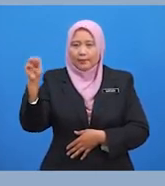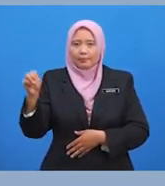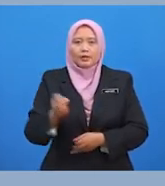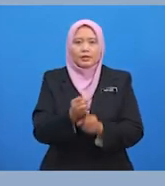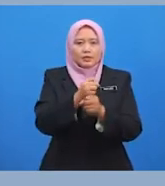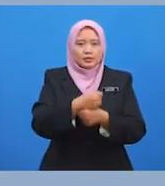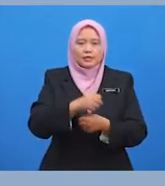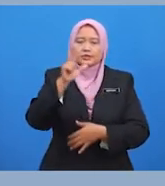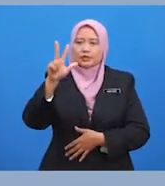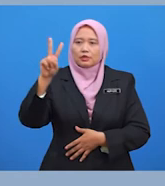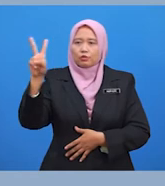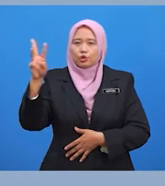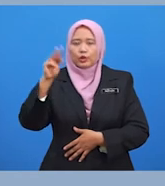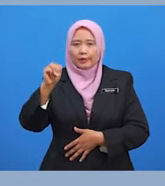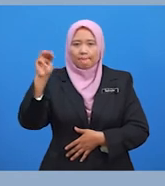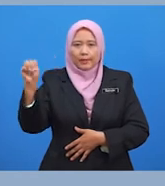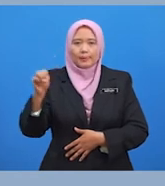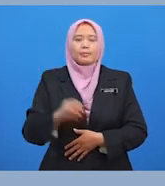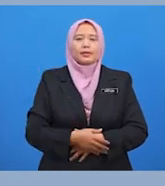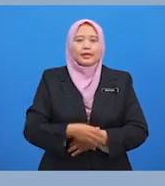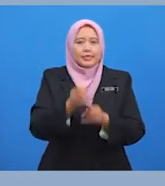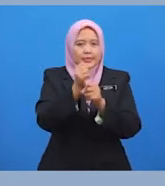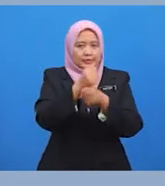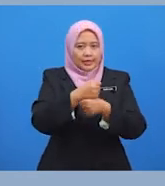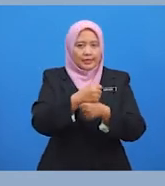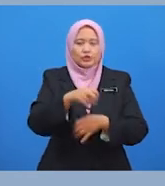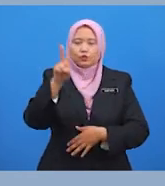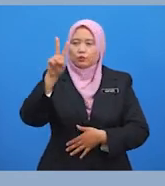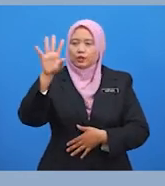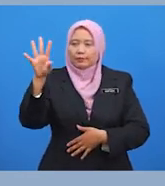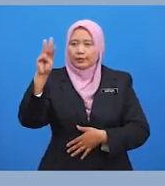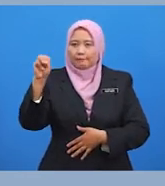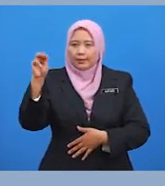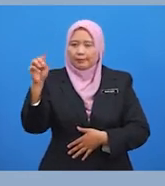44mm, saiz 32mm dan yang kecil sekali saiz